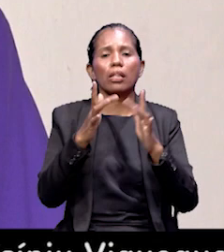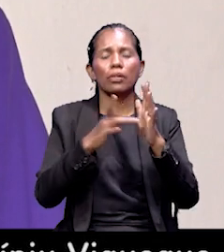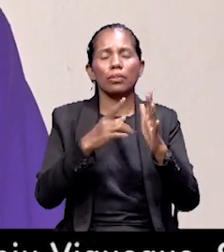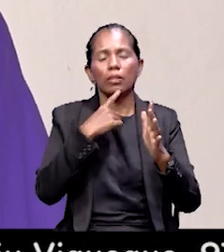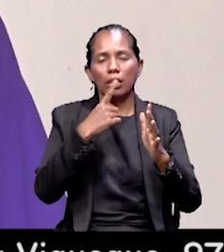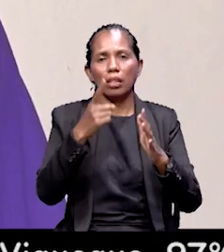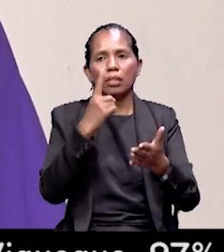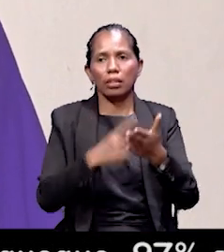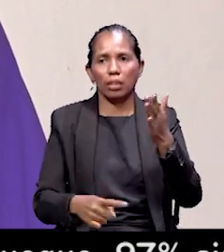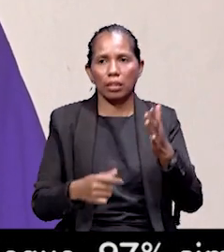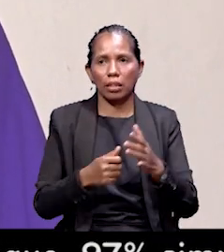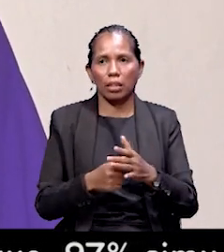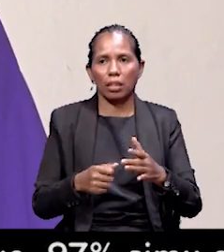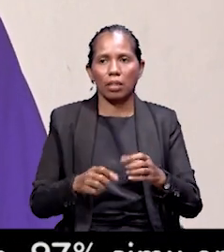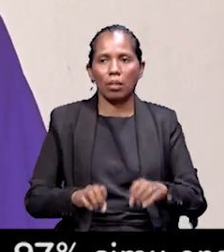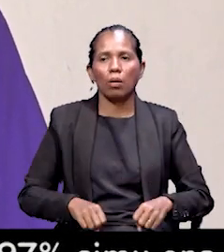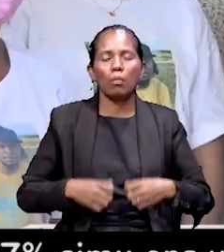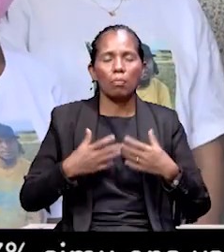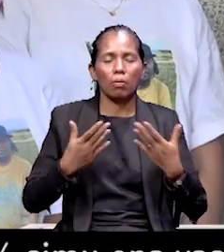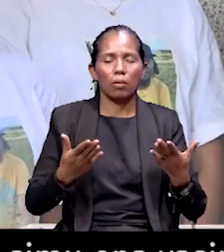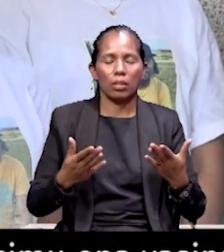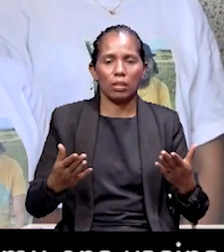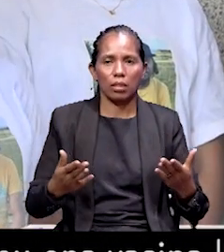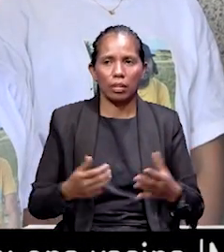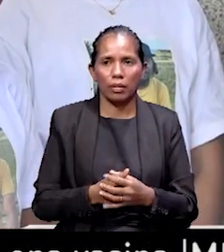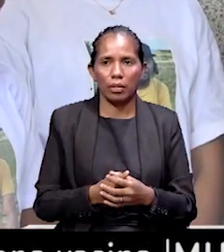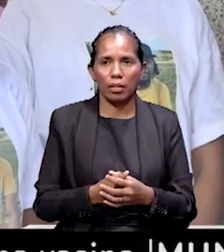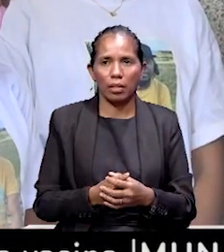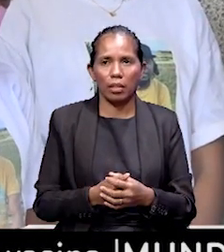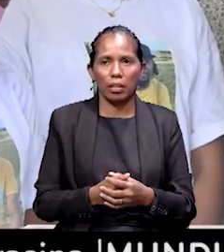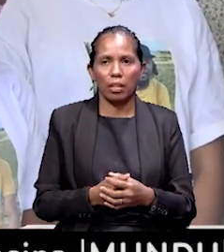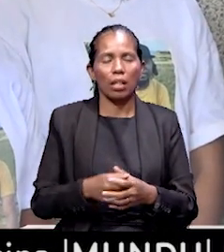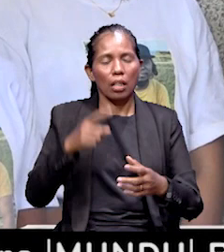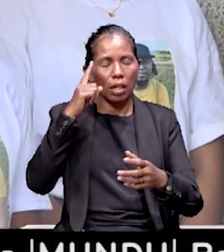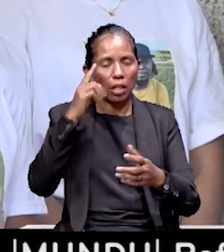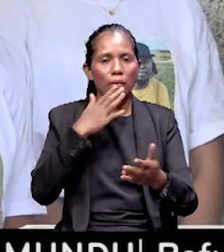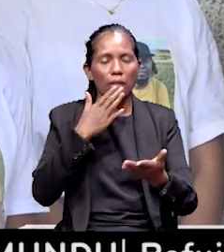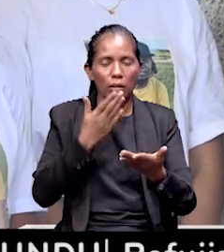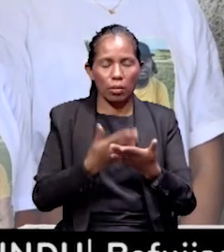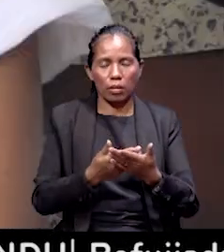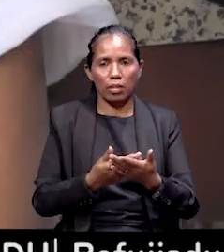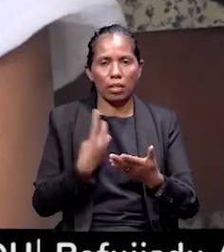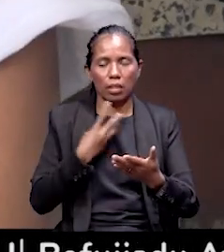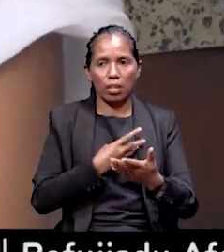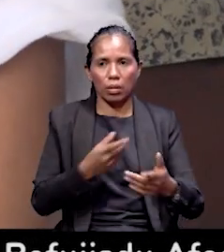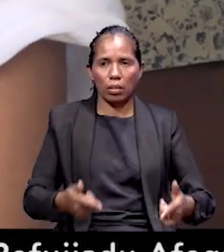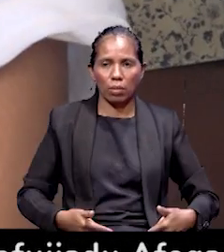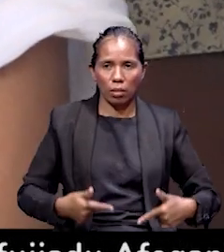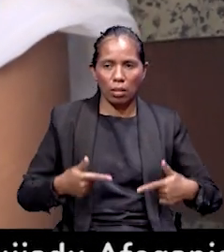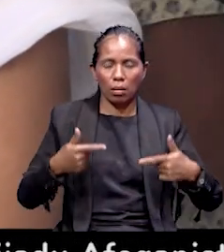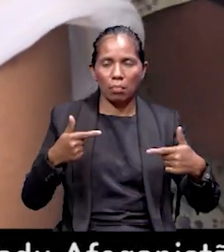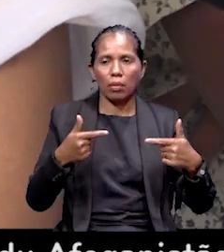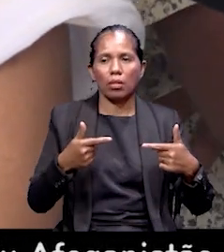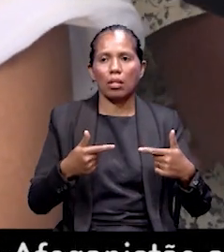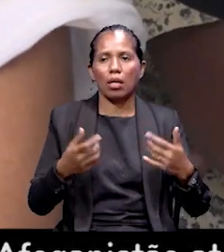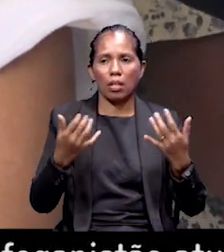deha matang moris neong nain. Nia deang matang moris neong nainya atu ita vida ida nebe agora da daung